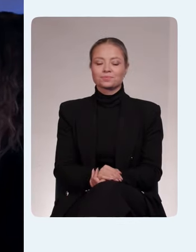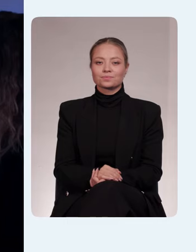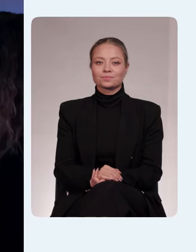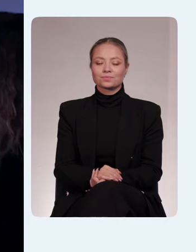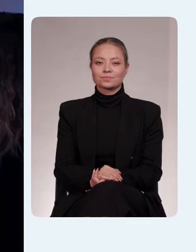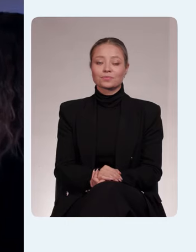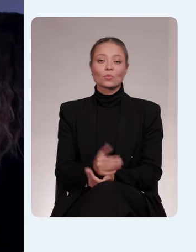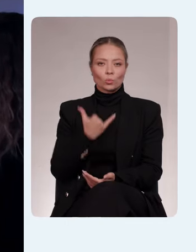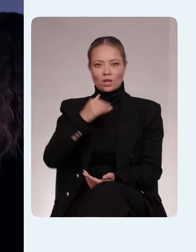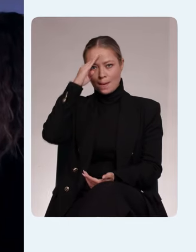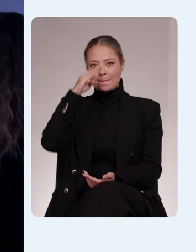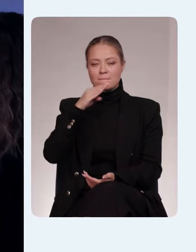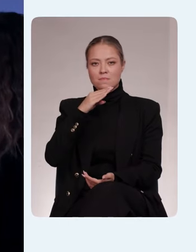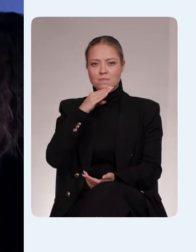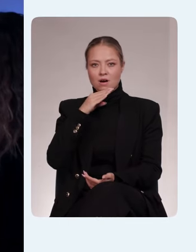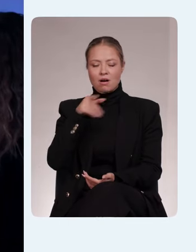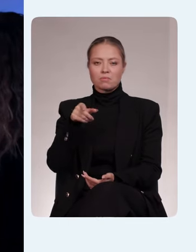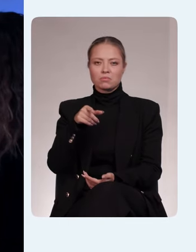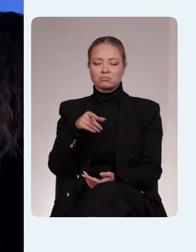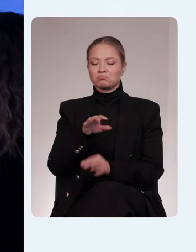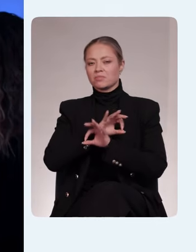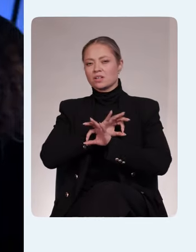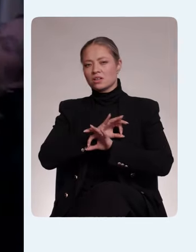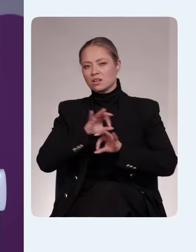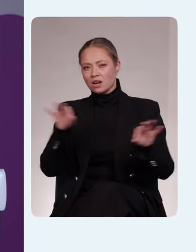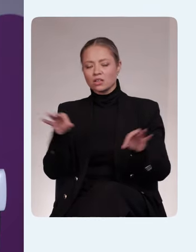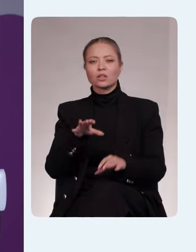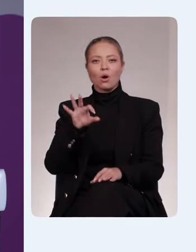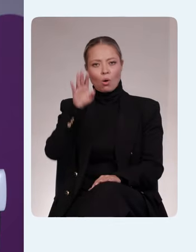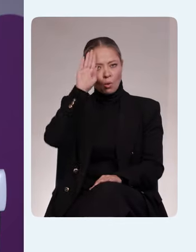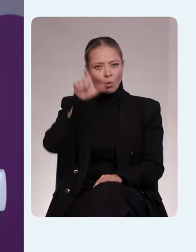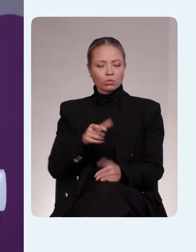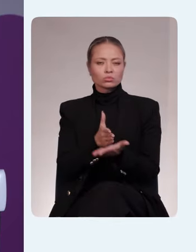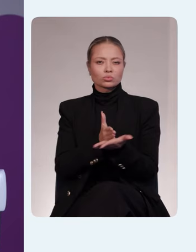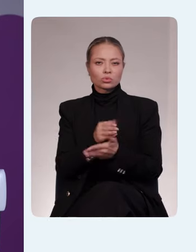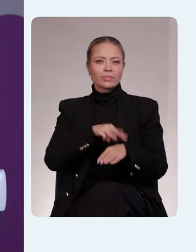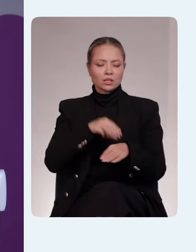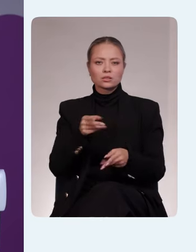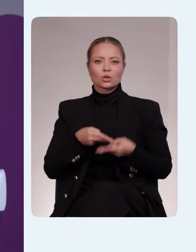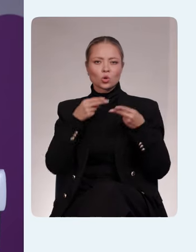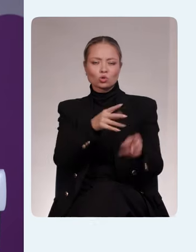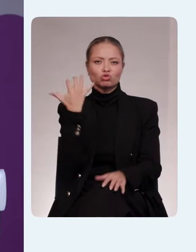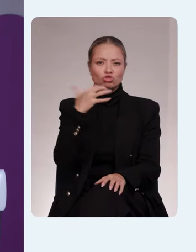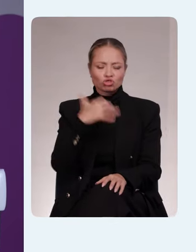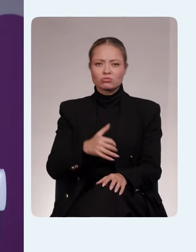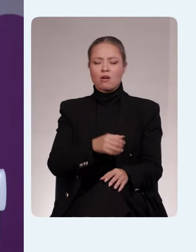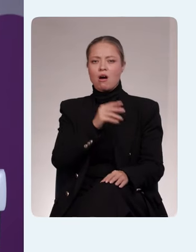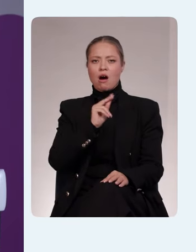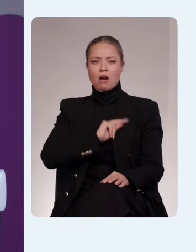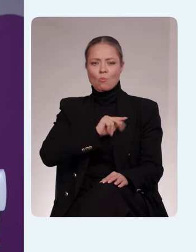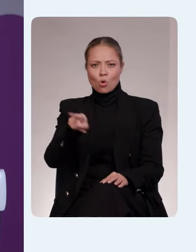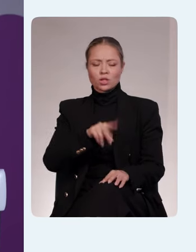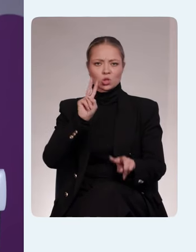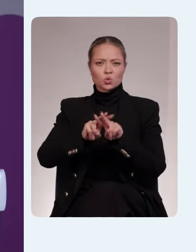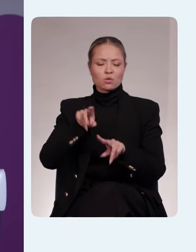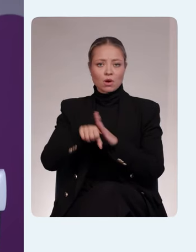У меня папа классный. Он служил в милиции, был в Чечне, работал в тюрьме. Есть ощущение,